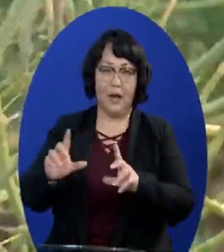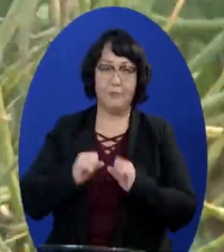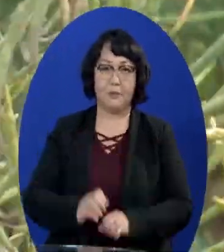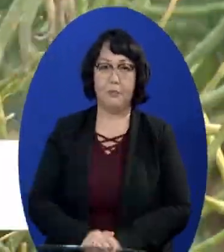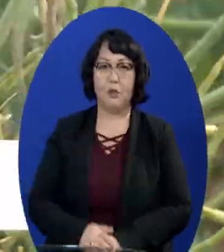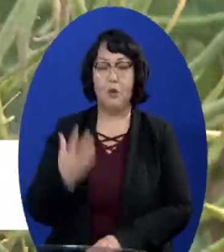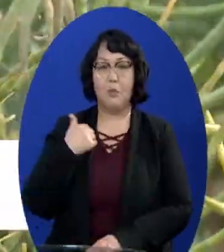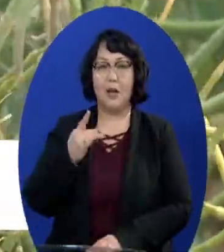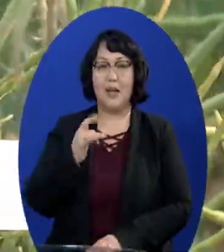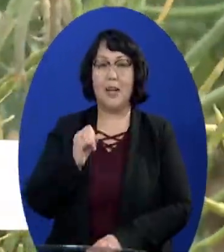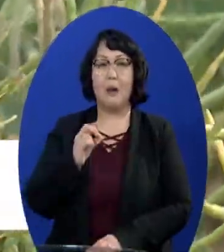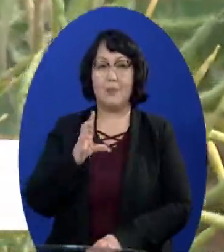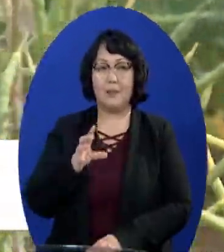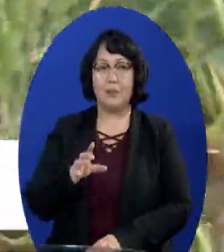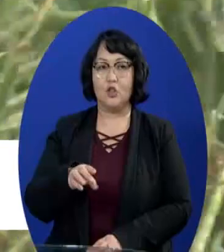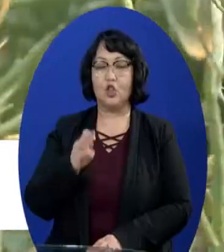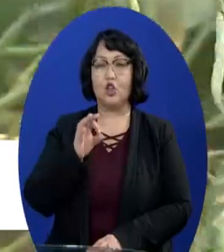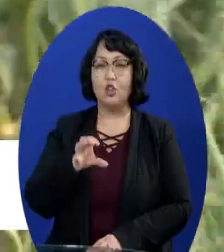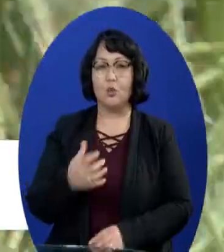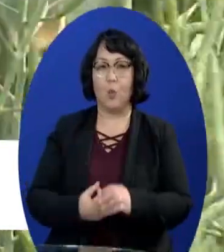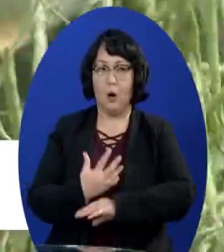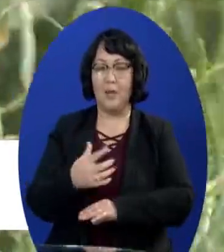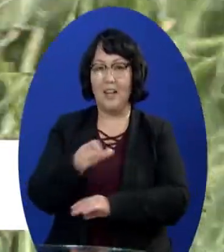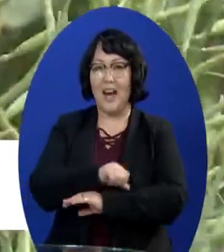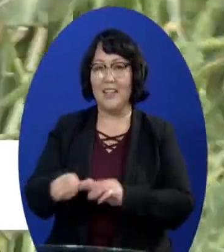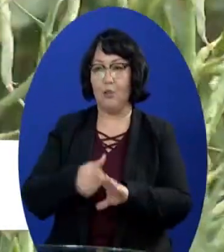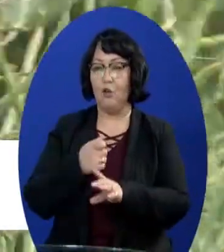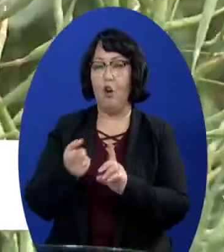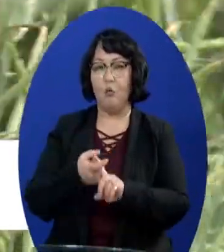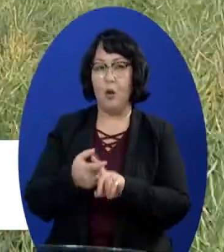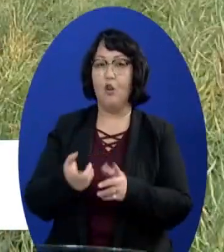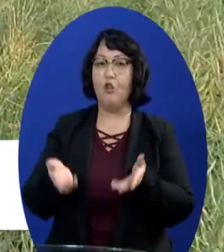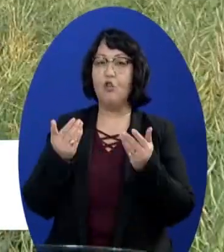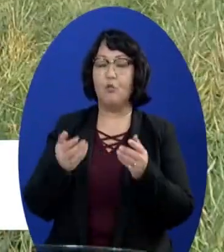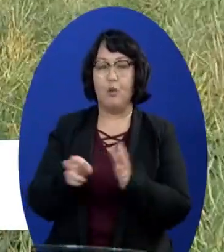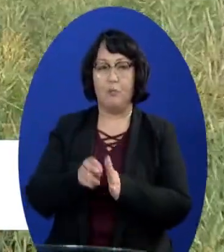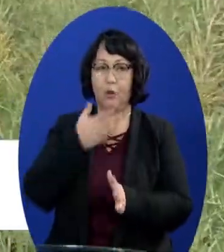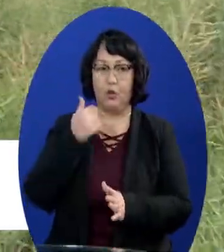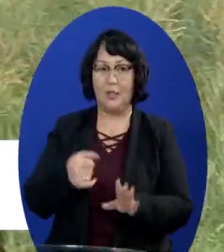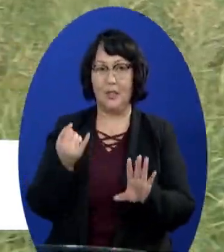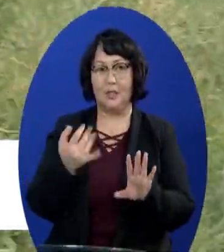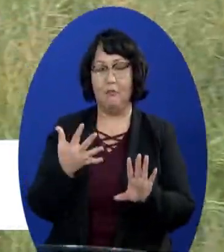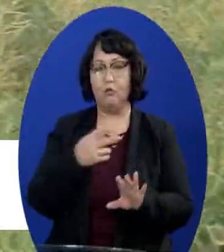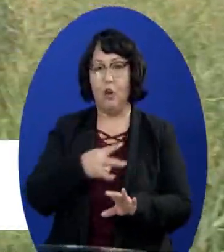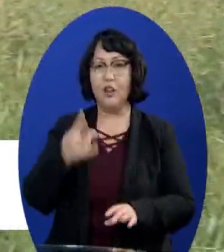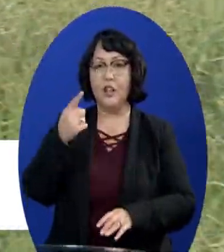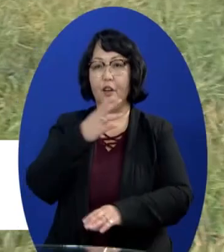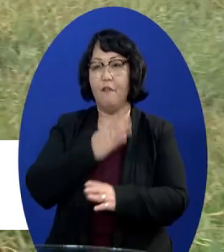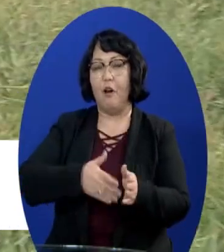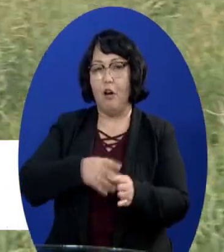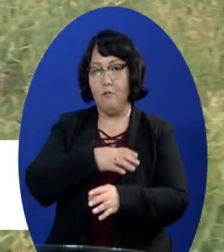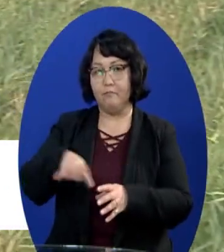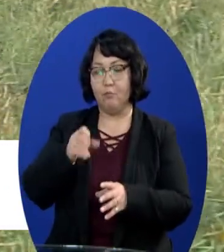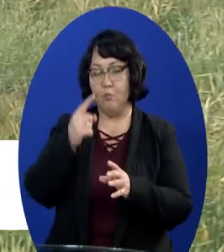Өмнө нь рапс экспортлоход гайлийн татвартай холбоотой ямар нэгэн хөнгөлөлт идэлдэг байсан. Харин одоо 65 тонн буюу нэг вагон тутамдаа Монгол мөнгөөр